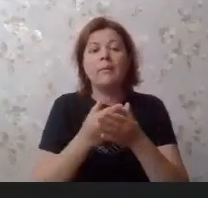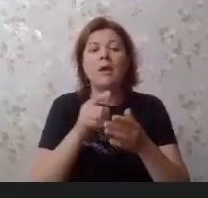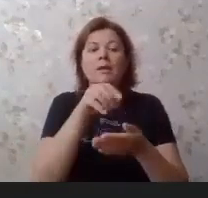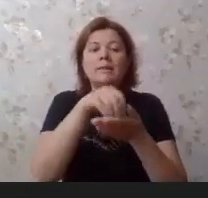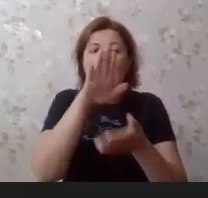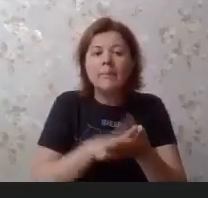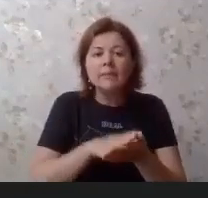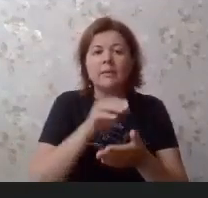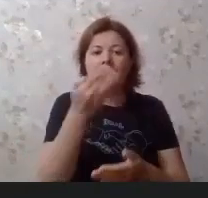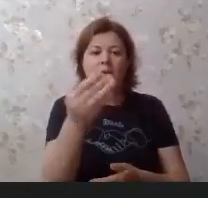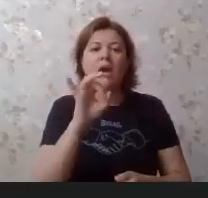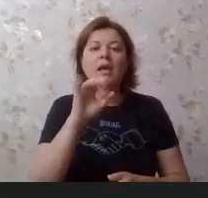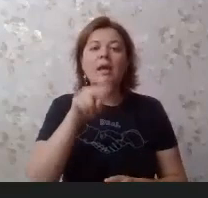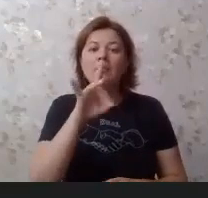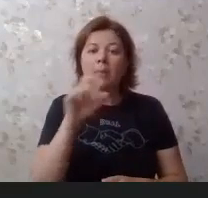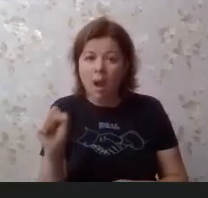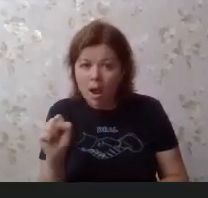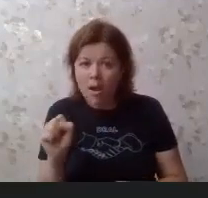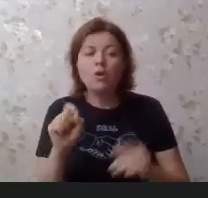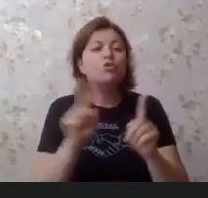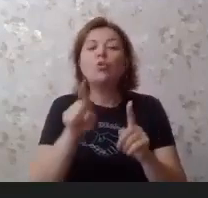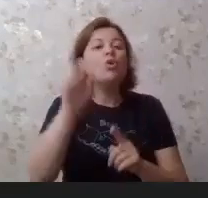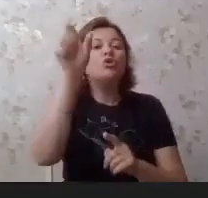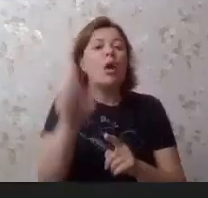соответствовать тому, что ему прописано.